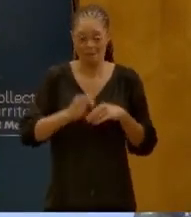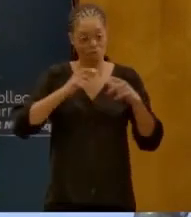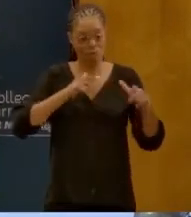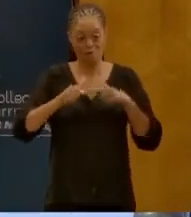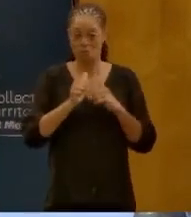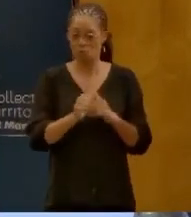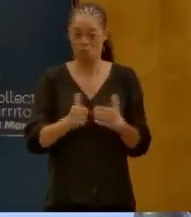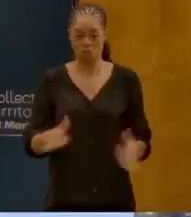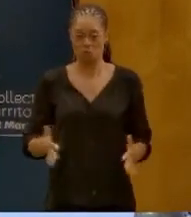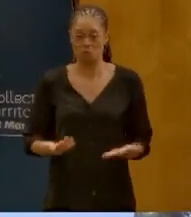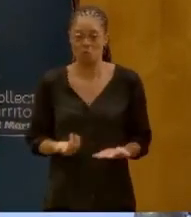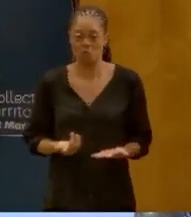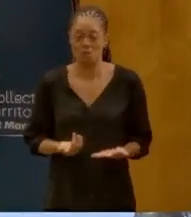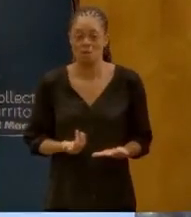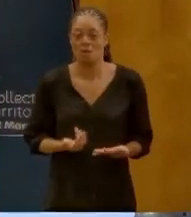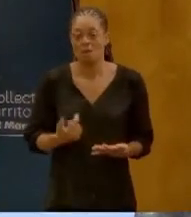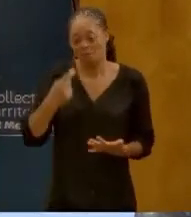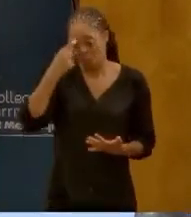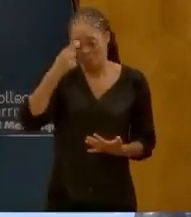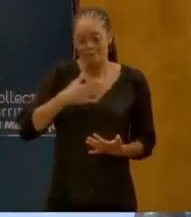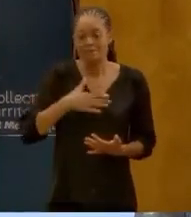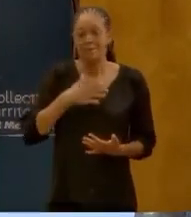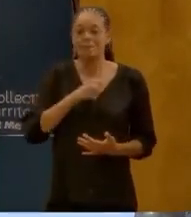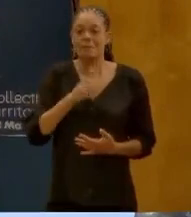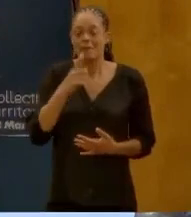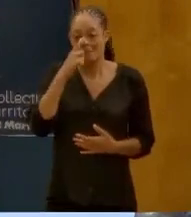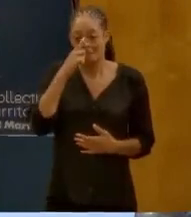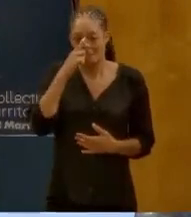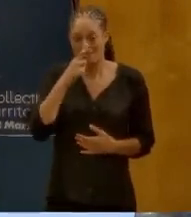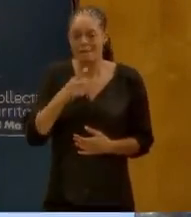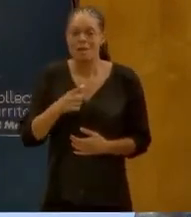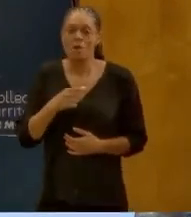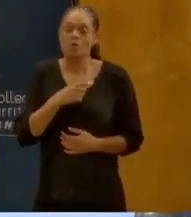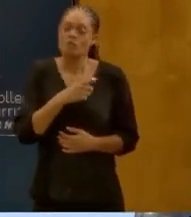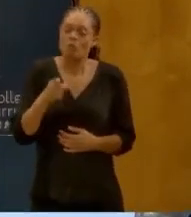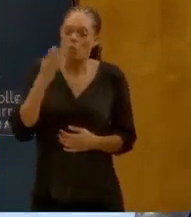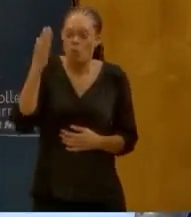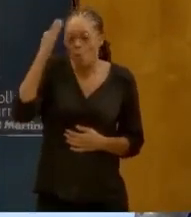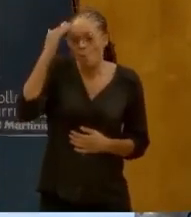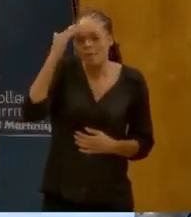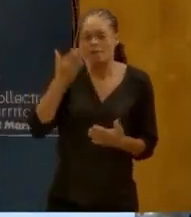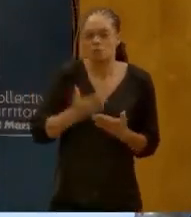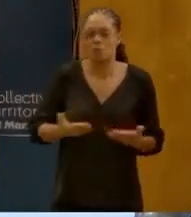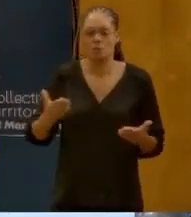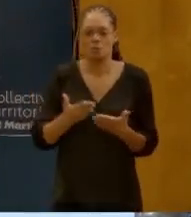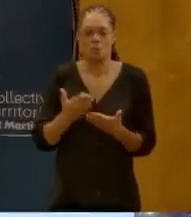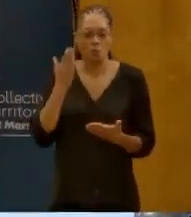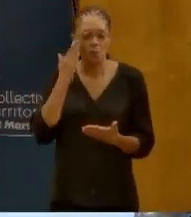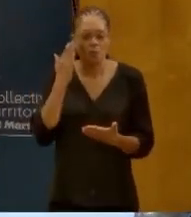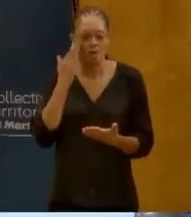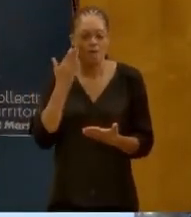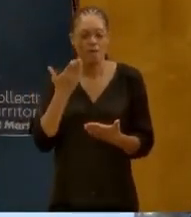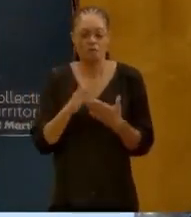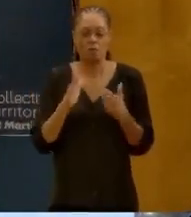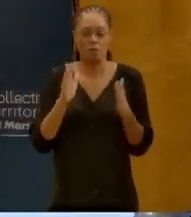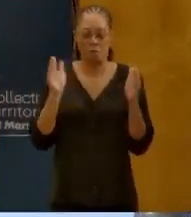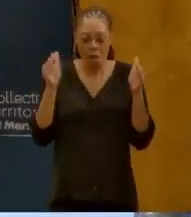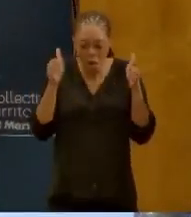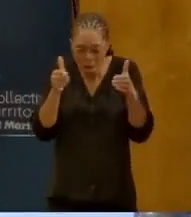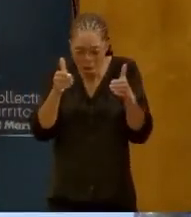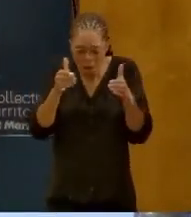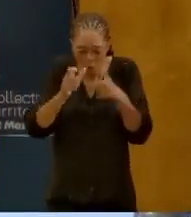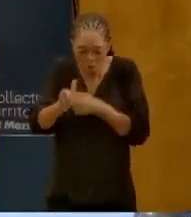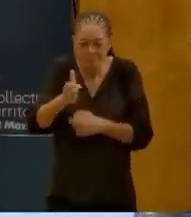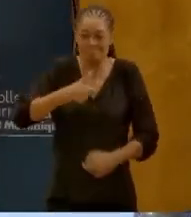Je pense qu'il ne faut pas fermer. C'est-à-dire que vous connaissez la situation et vous vous enfermez dans une logique qu'on ne comprend